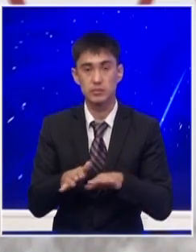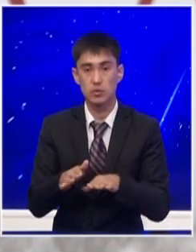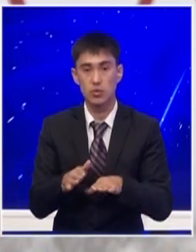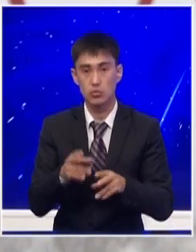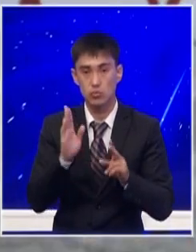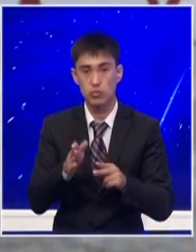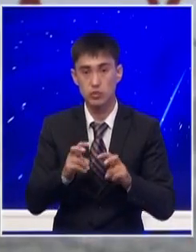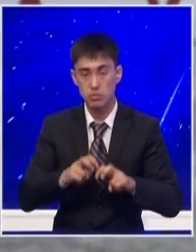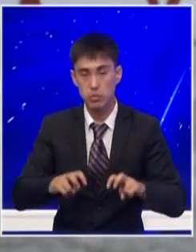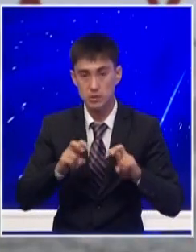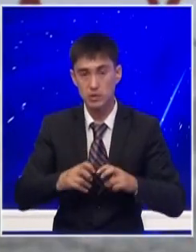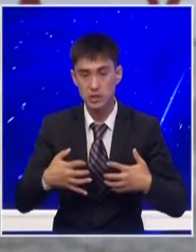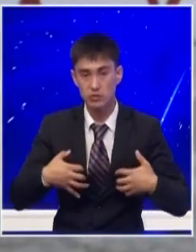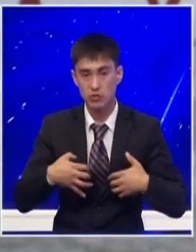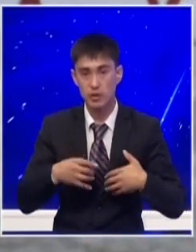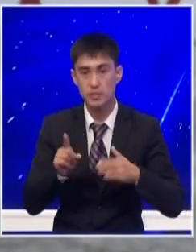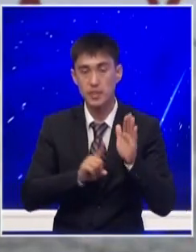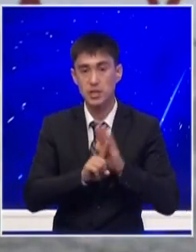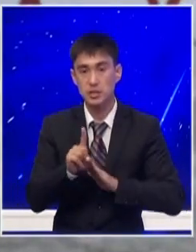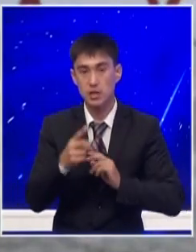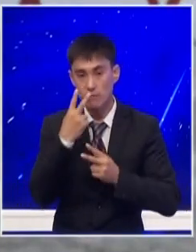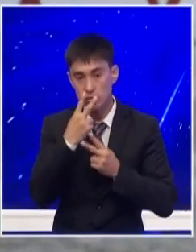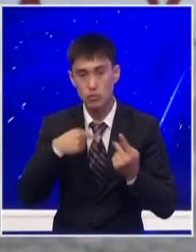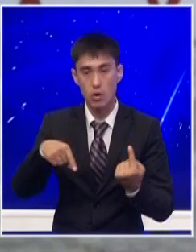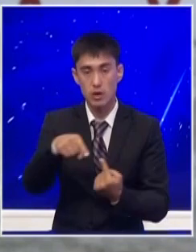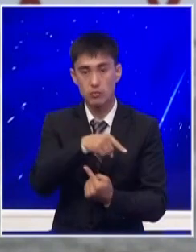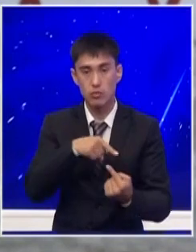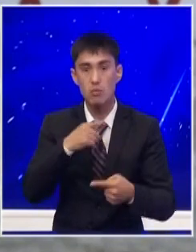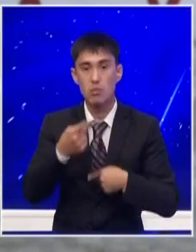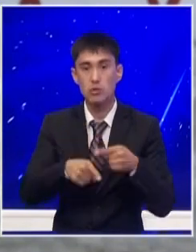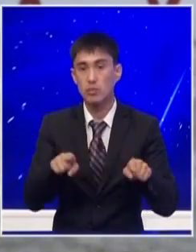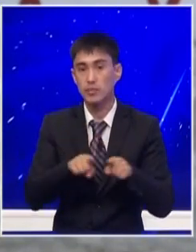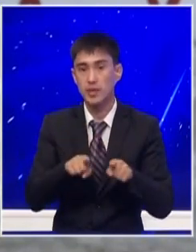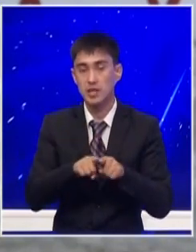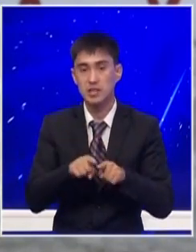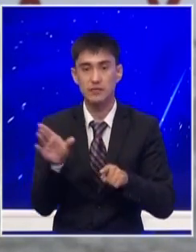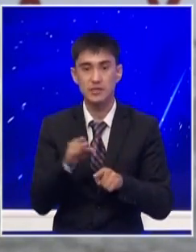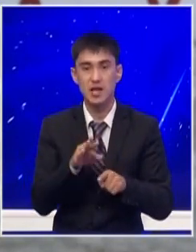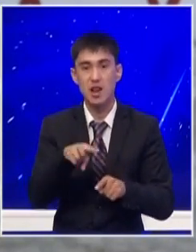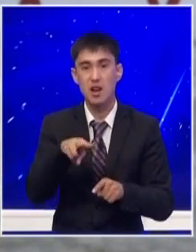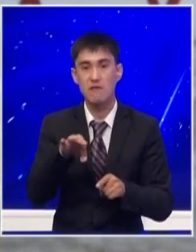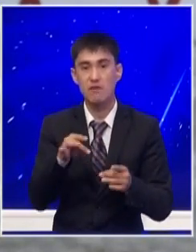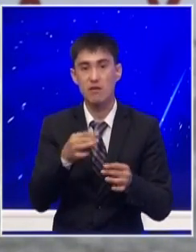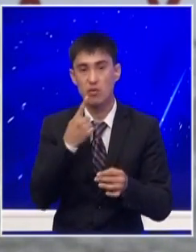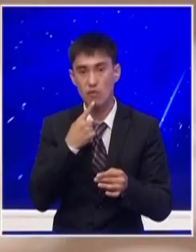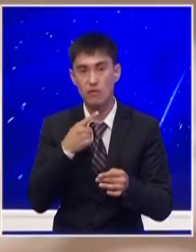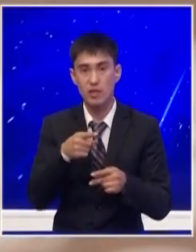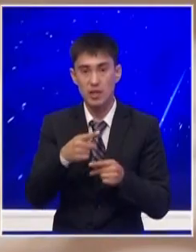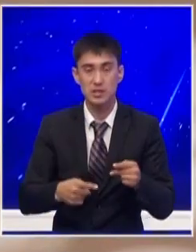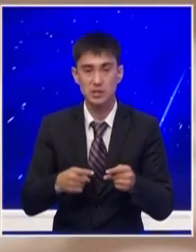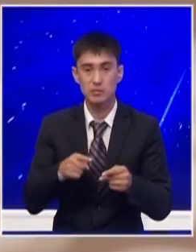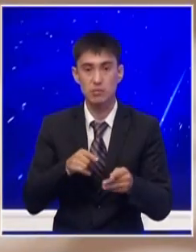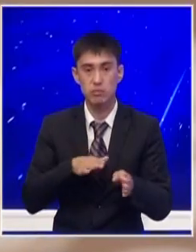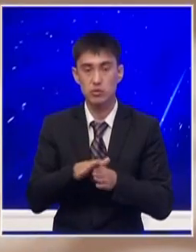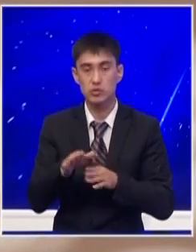будет осматривать. Вначале внешний осмотр делается, визуально все делается. Потом также все лимфатические узлы проверяются, надрезом делается